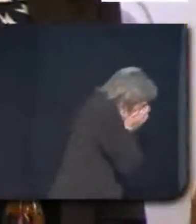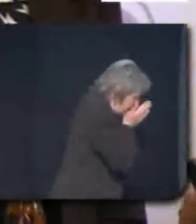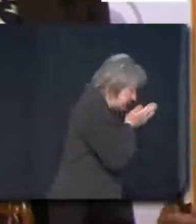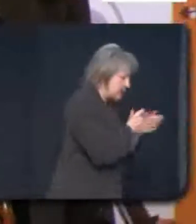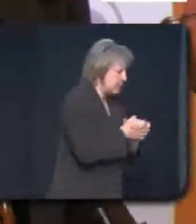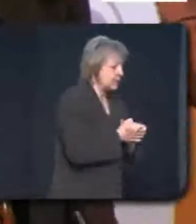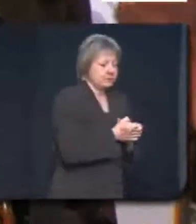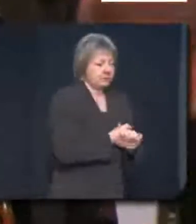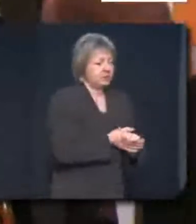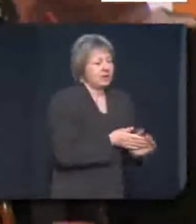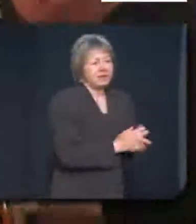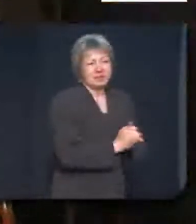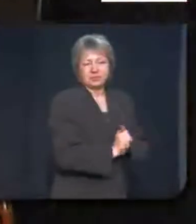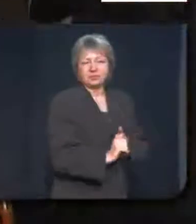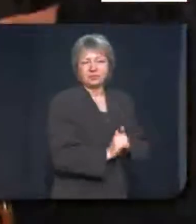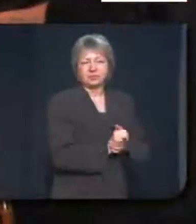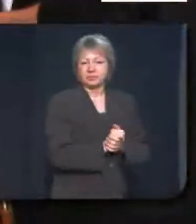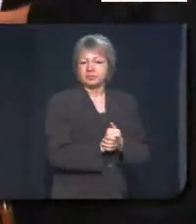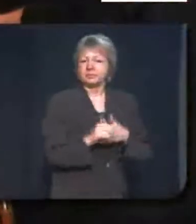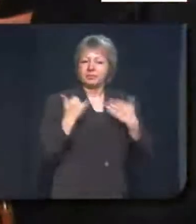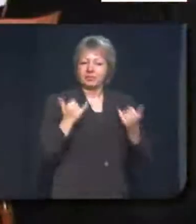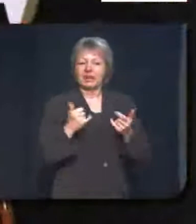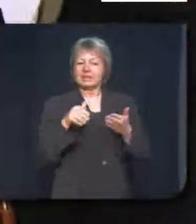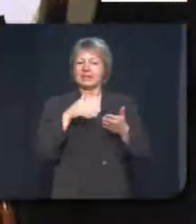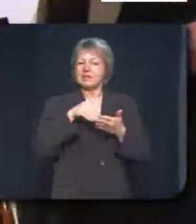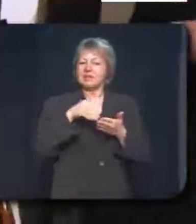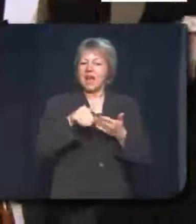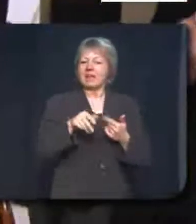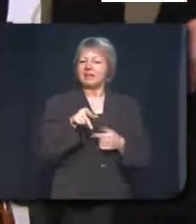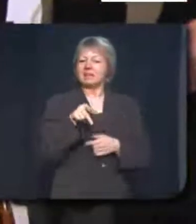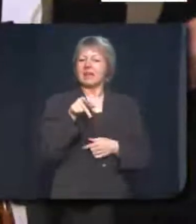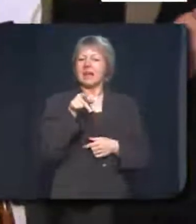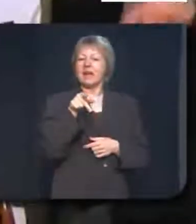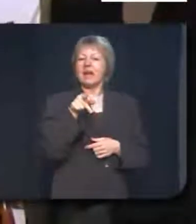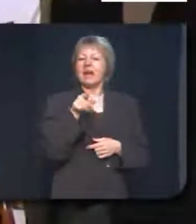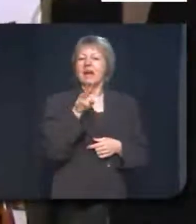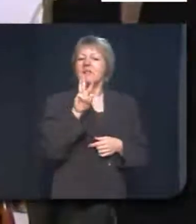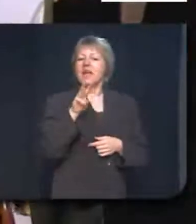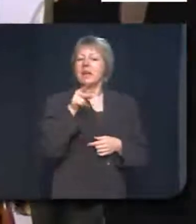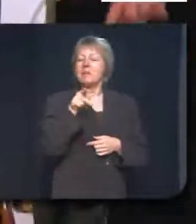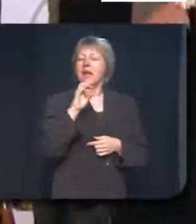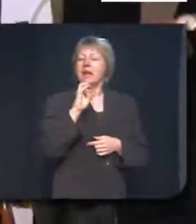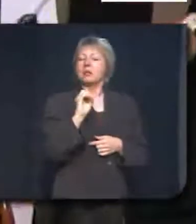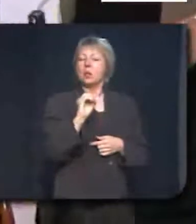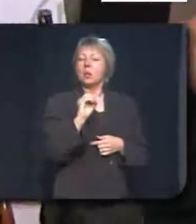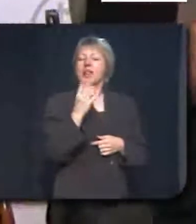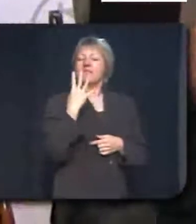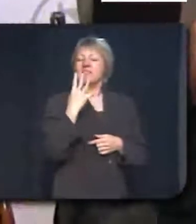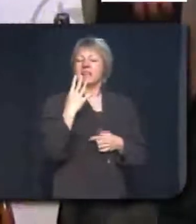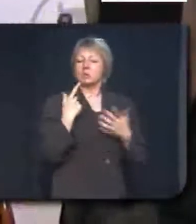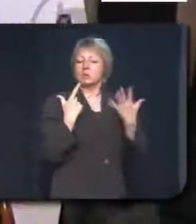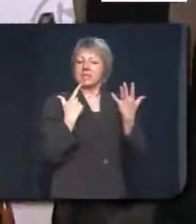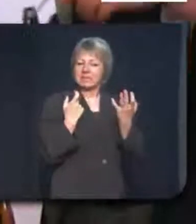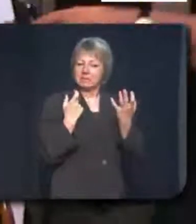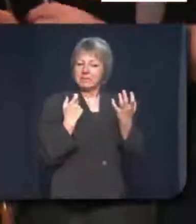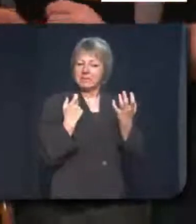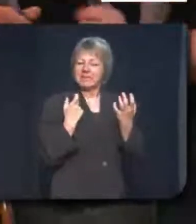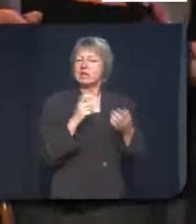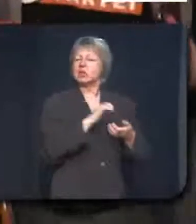so wir machen weiter mit dem WP 0.74 für eine solidarische Asylpolitik